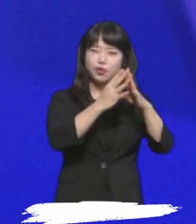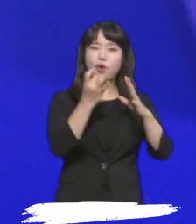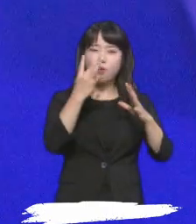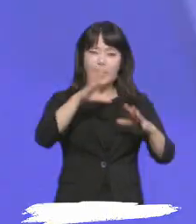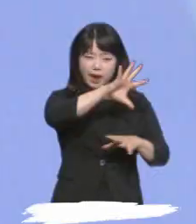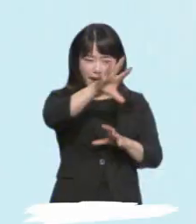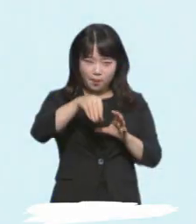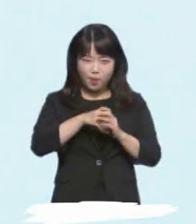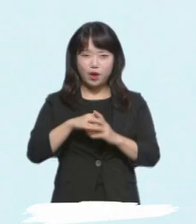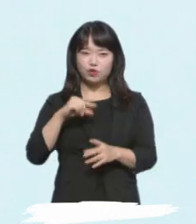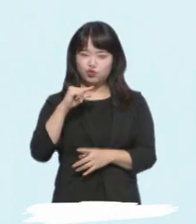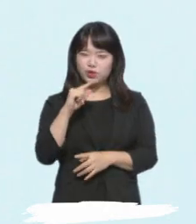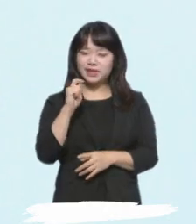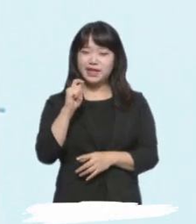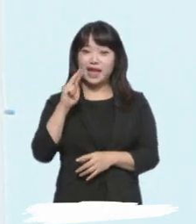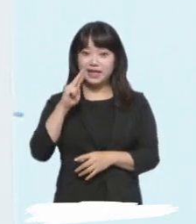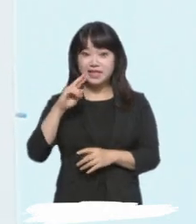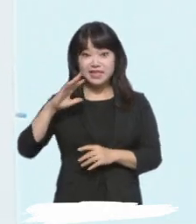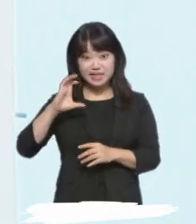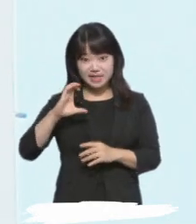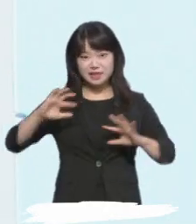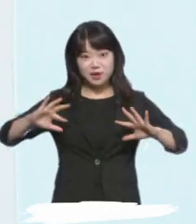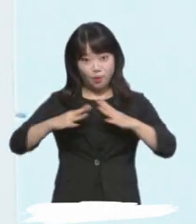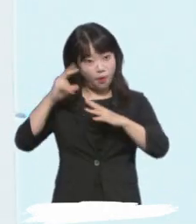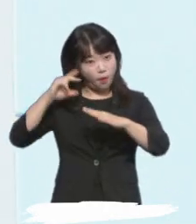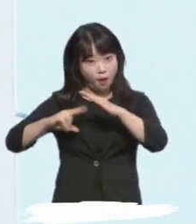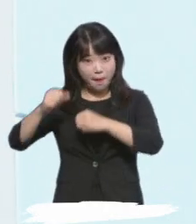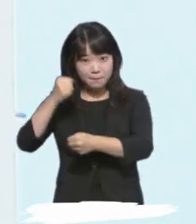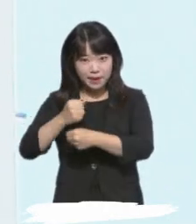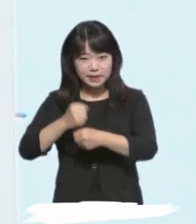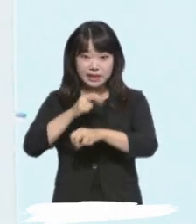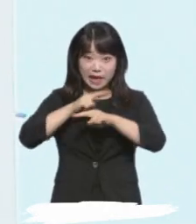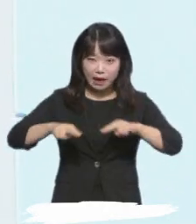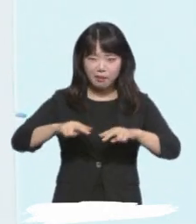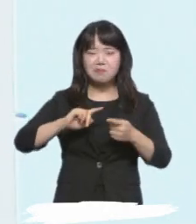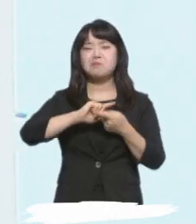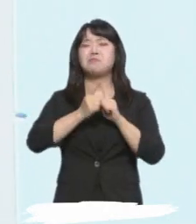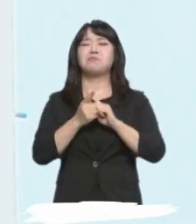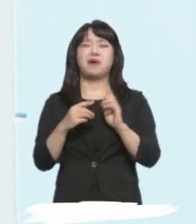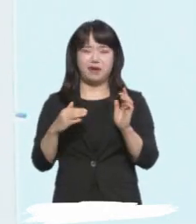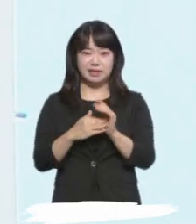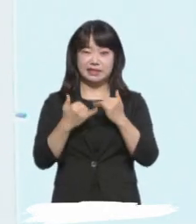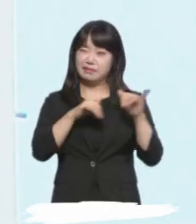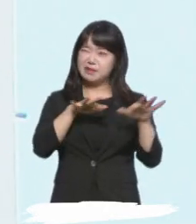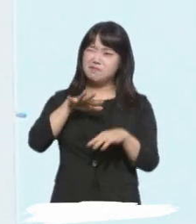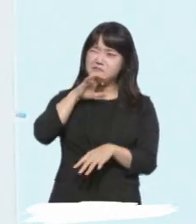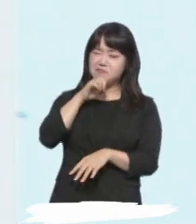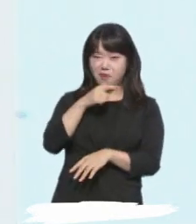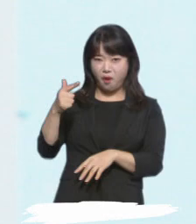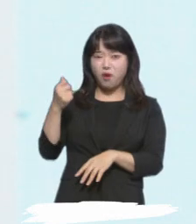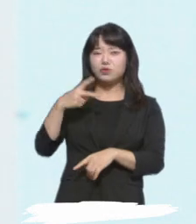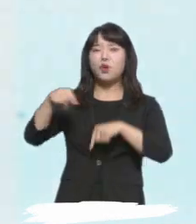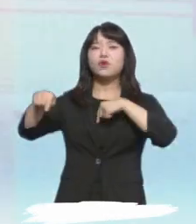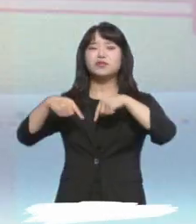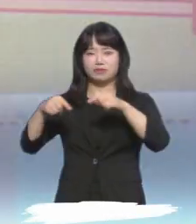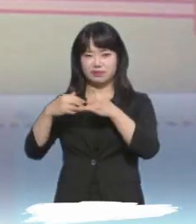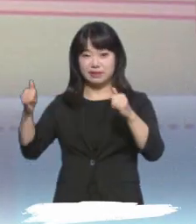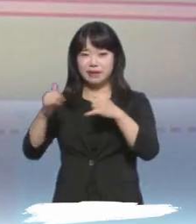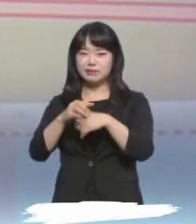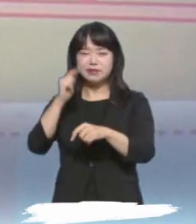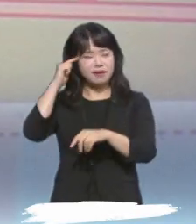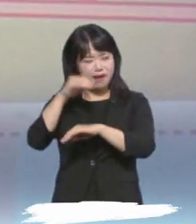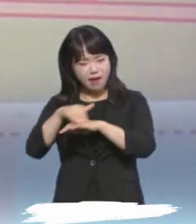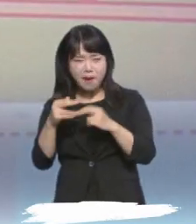했던 GTX 신호선 건설 사업이 계획을 철회했습니다. 주민들의 반발은 물론 지역 정치권까지 나서 대안